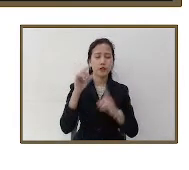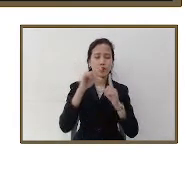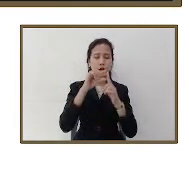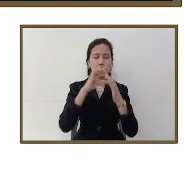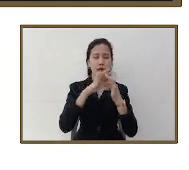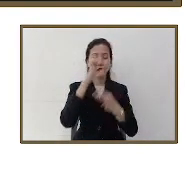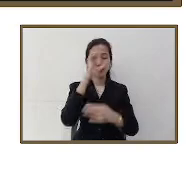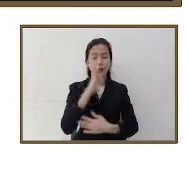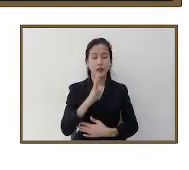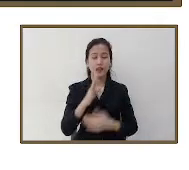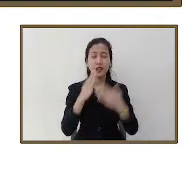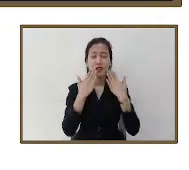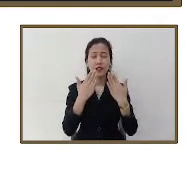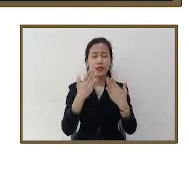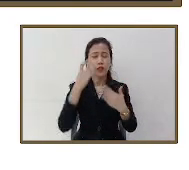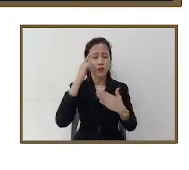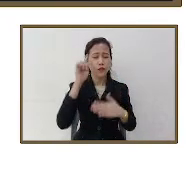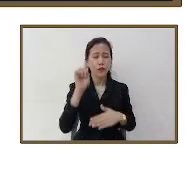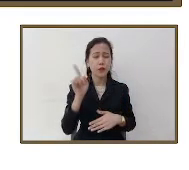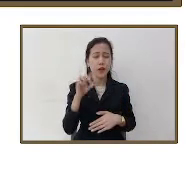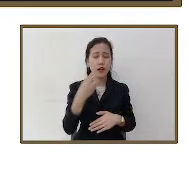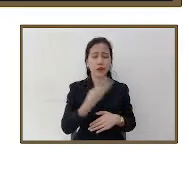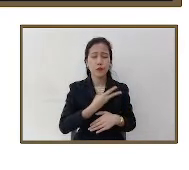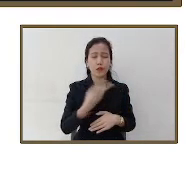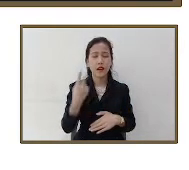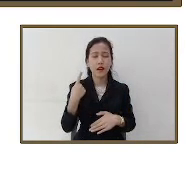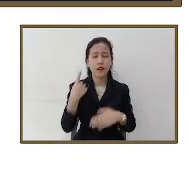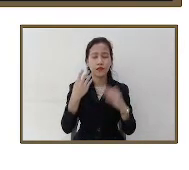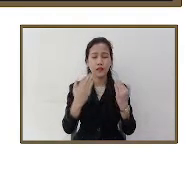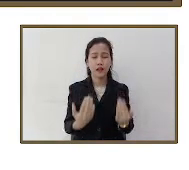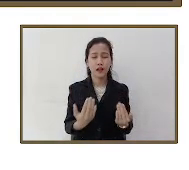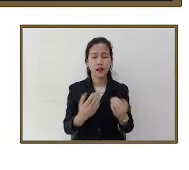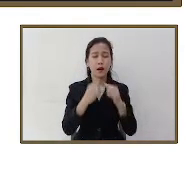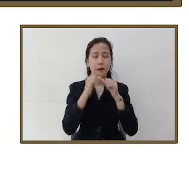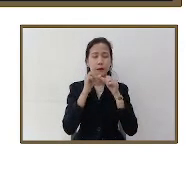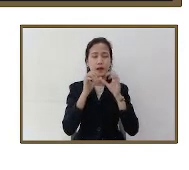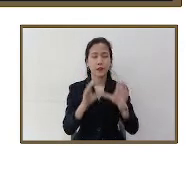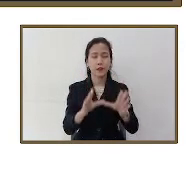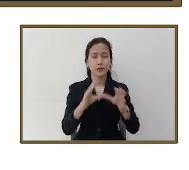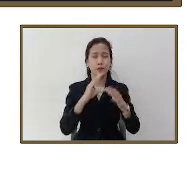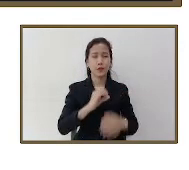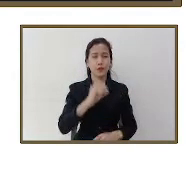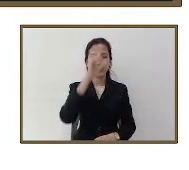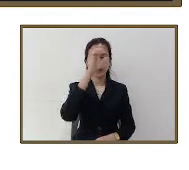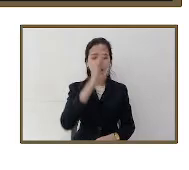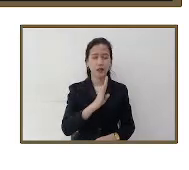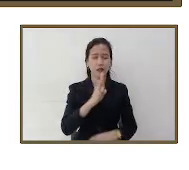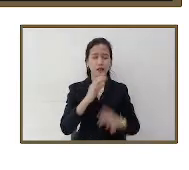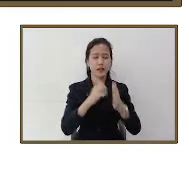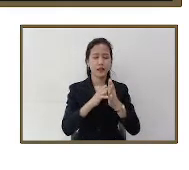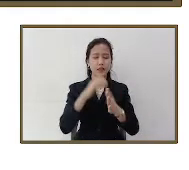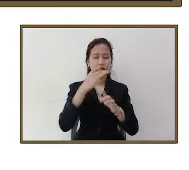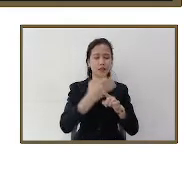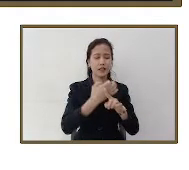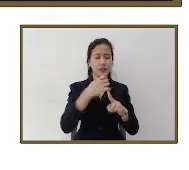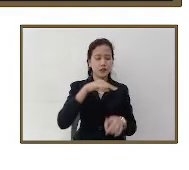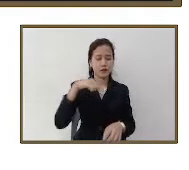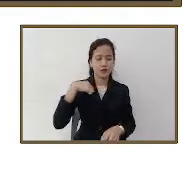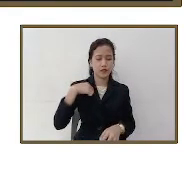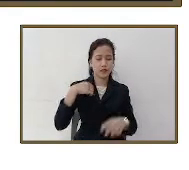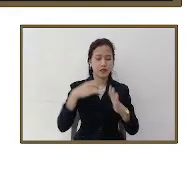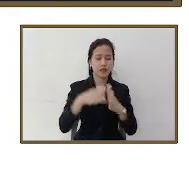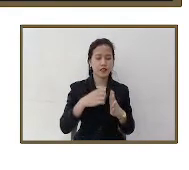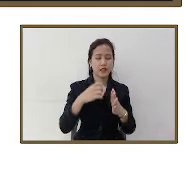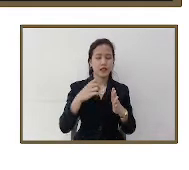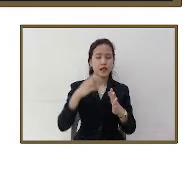po kami ngayon, O Diyos. Pagpalain niyo po, Panginoon, ang bawat anak niyo na tiklop to. Nakita niyo po, Panginoon, ang